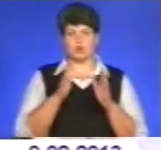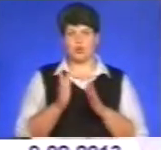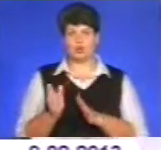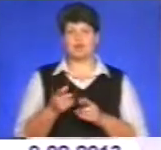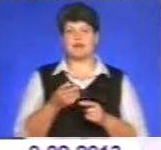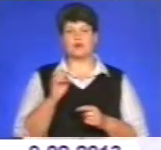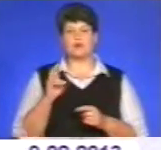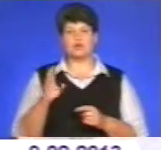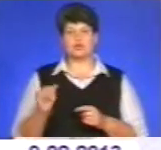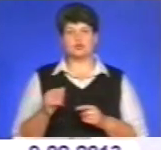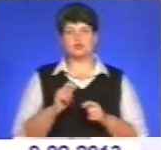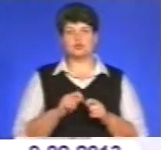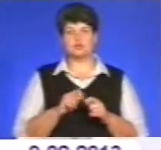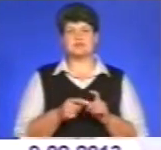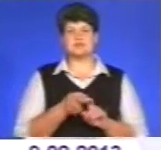екологічного моніторингу зв'язано